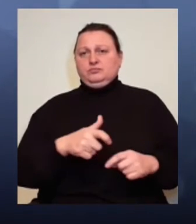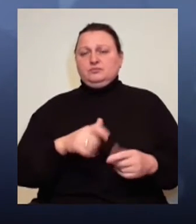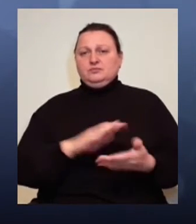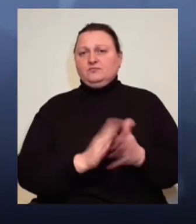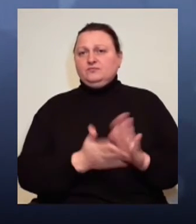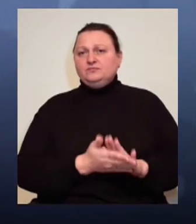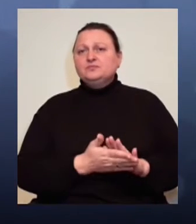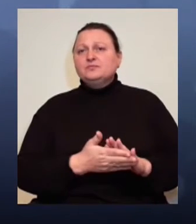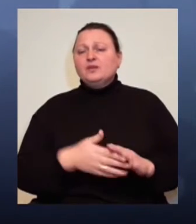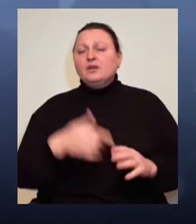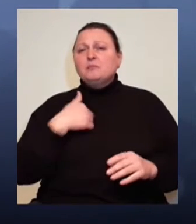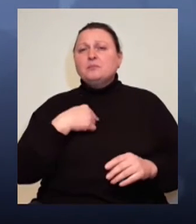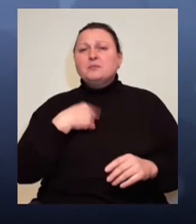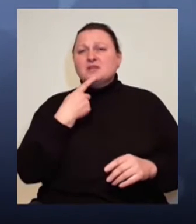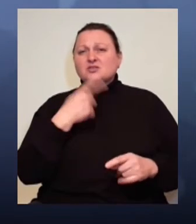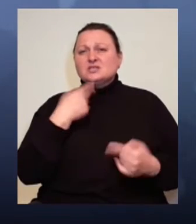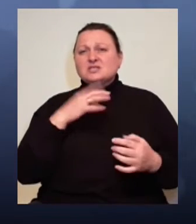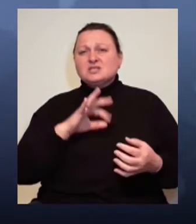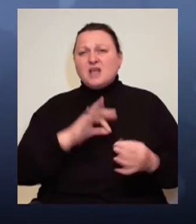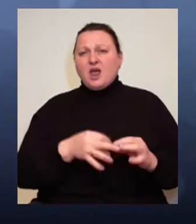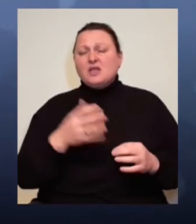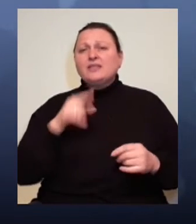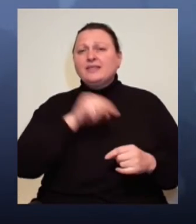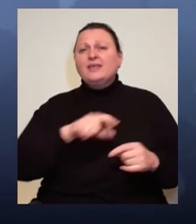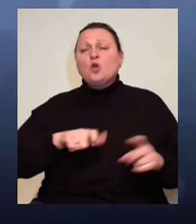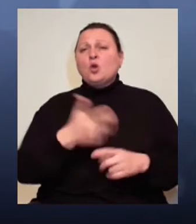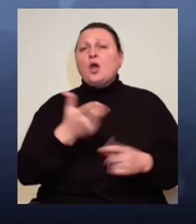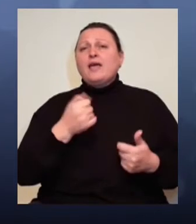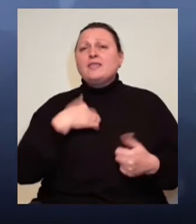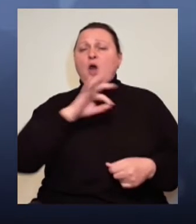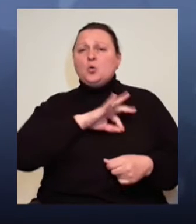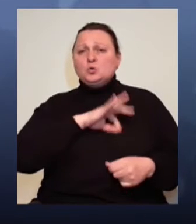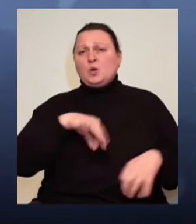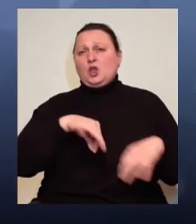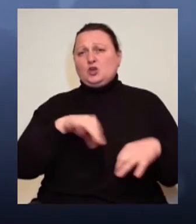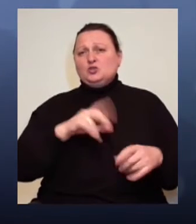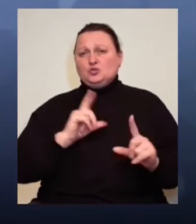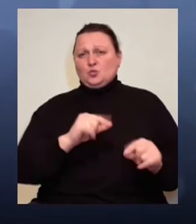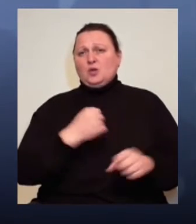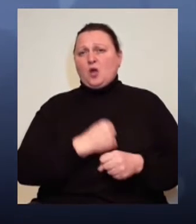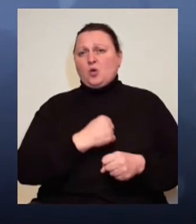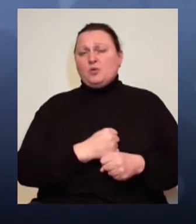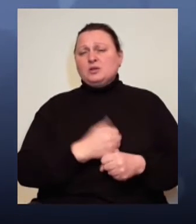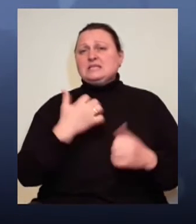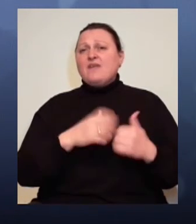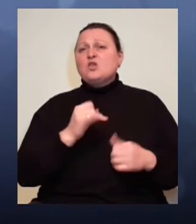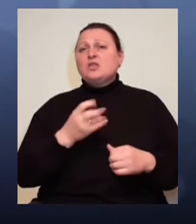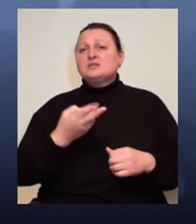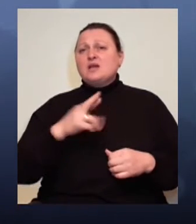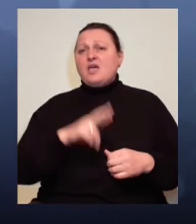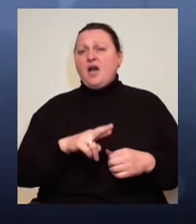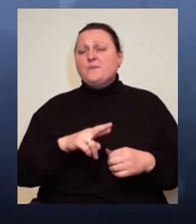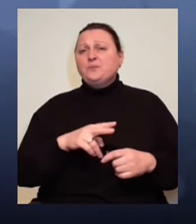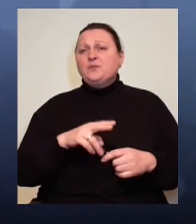складно говорити про топ. Є ділянки, якими я користуюсь, коли їжджу на роботу. Ось середня Фонтанська, так,